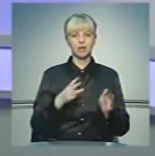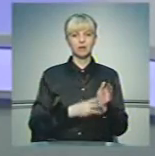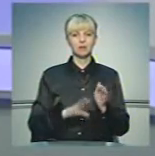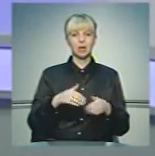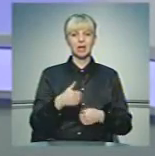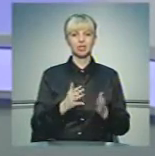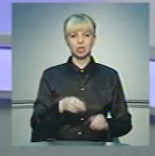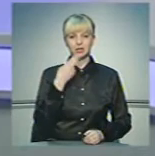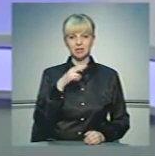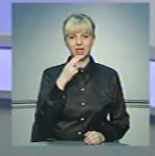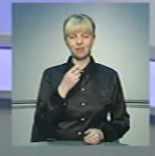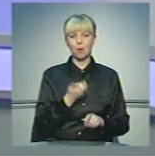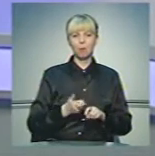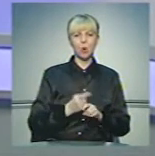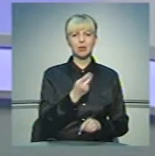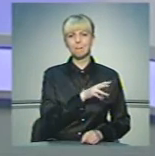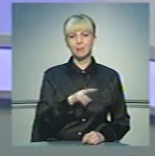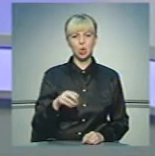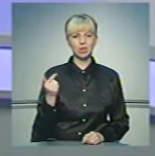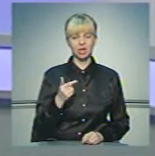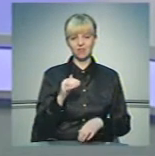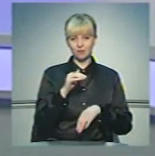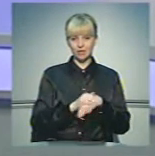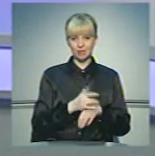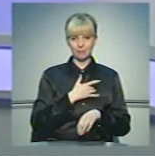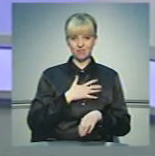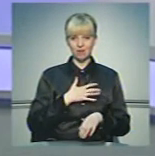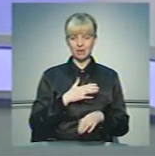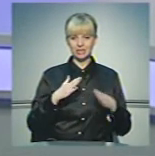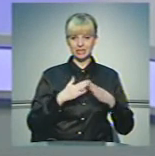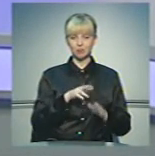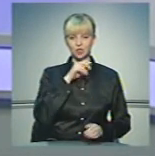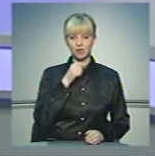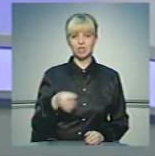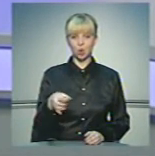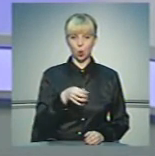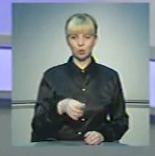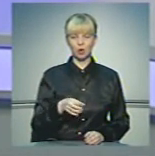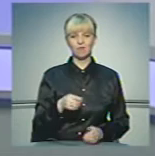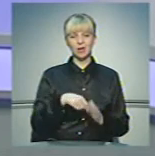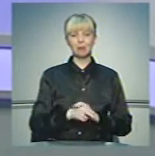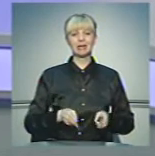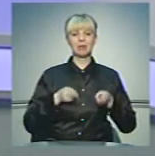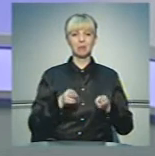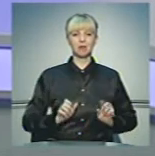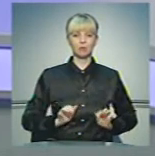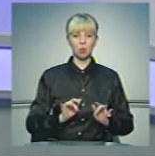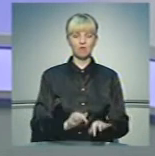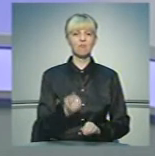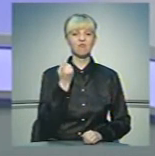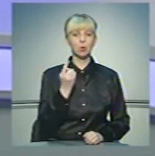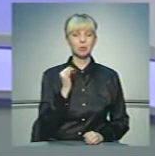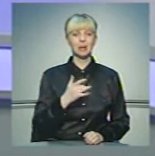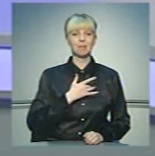85 ящиків сигарет на понад мільйон гривень виявили в приватній садибі у Чернівецькій області в рамках кримінального провадження в одному